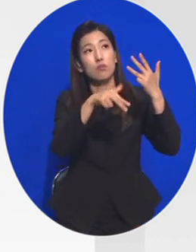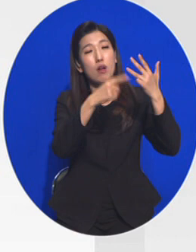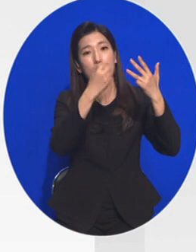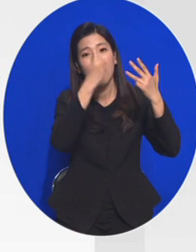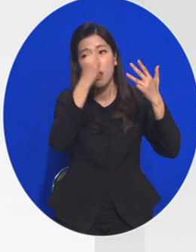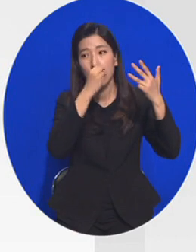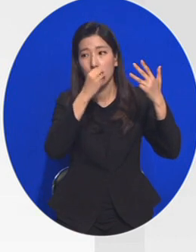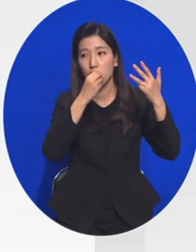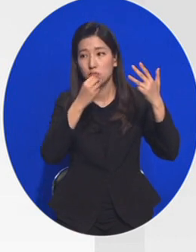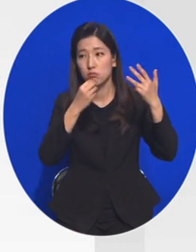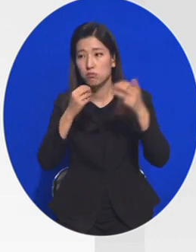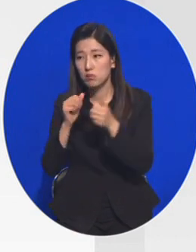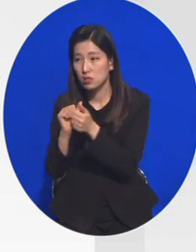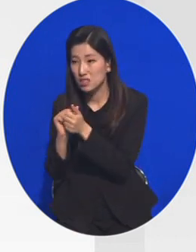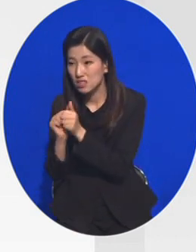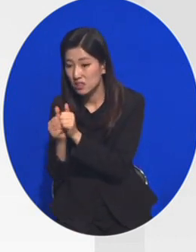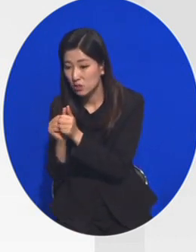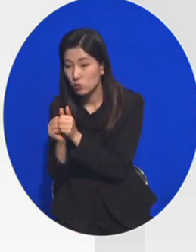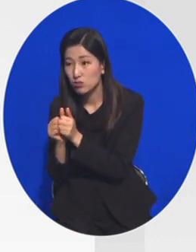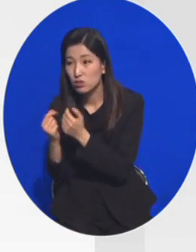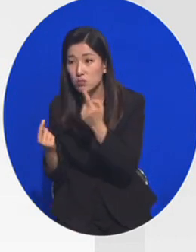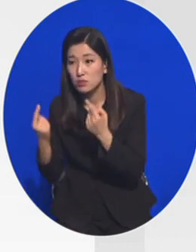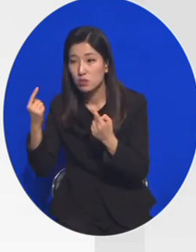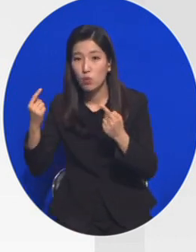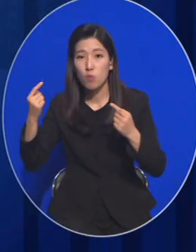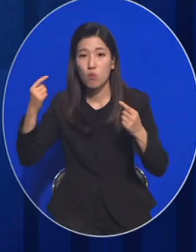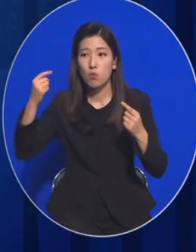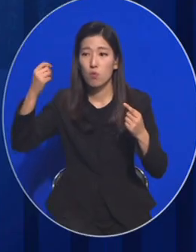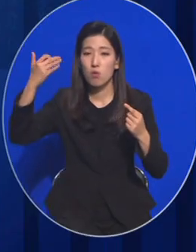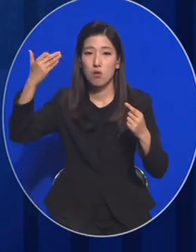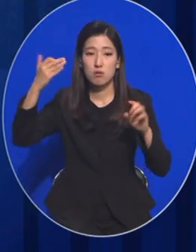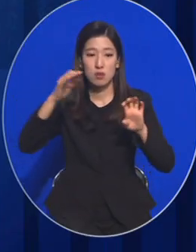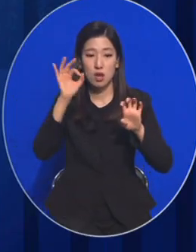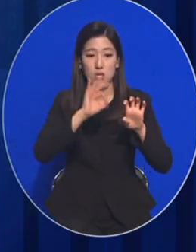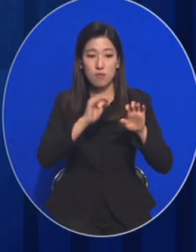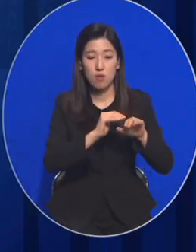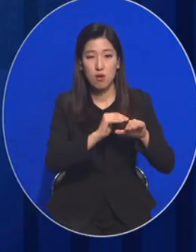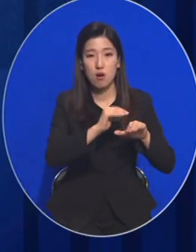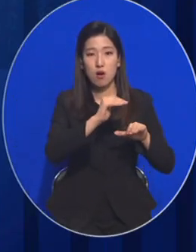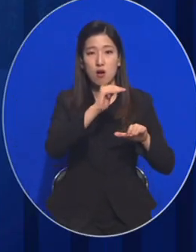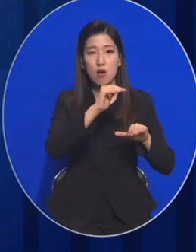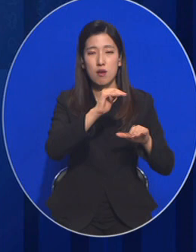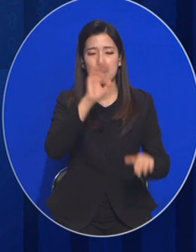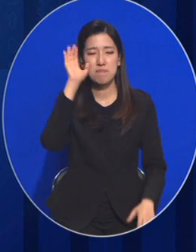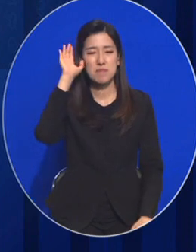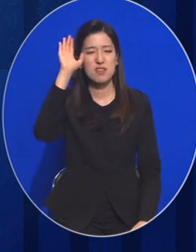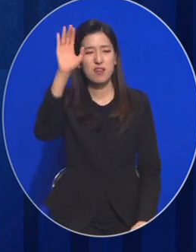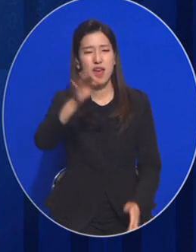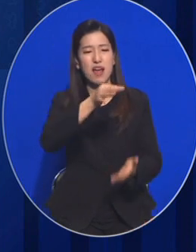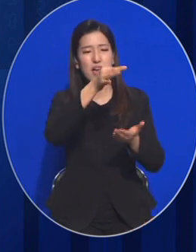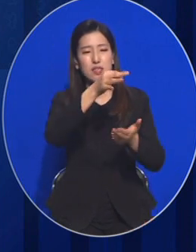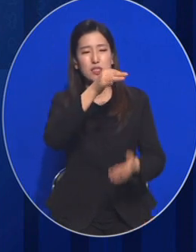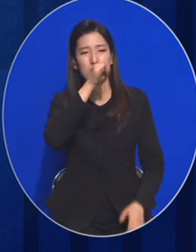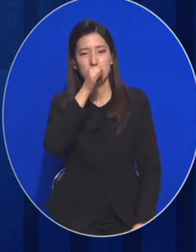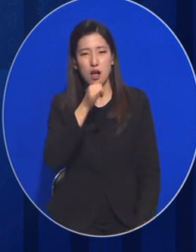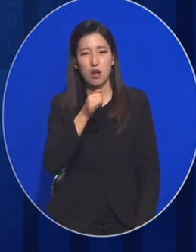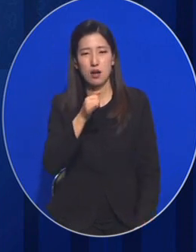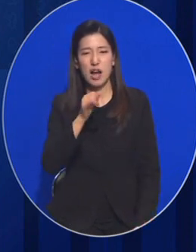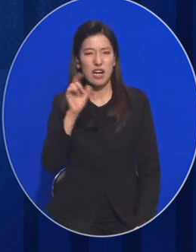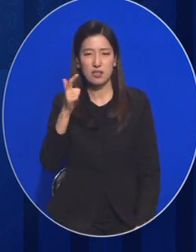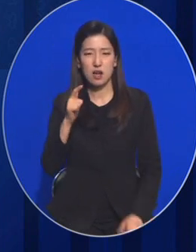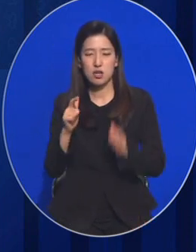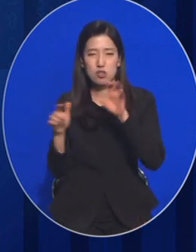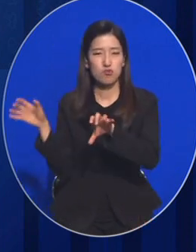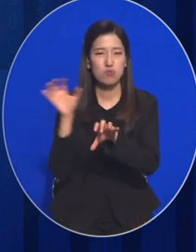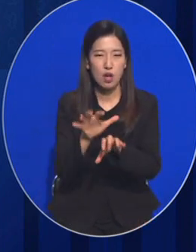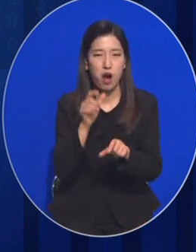하루 평균 거래 대금의 40%에 가까운 수치입니다. 미래 가치에 주목한 투자다, 투기 자산이다 이런